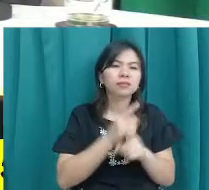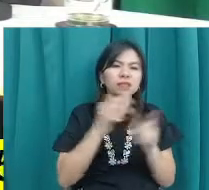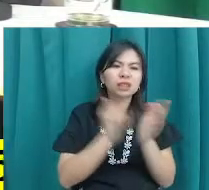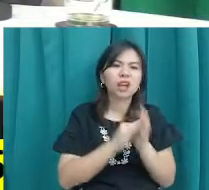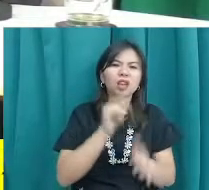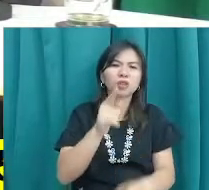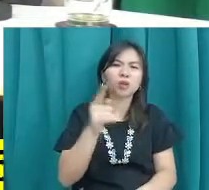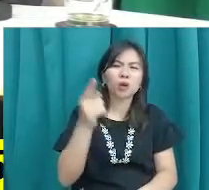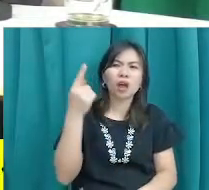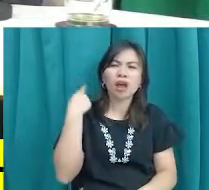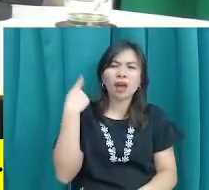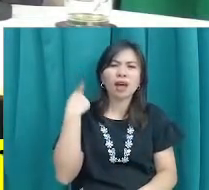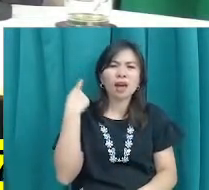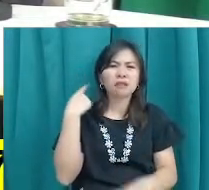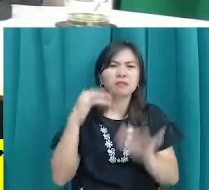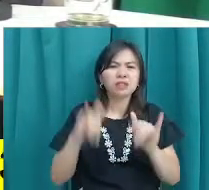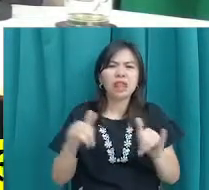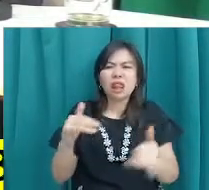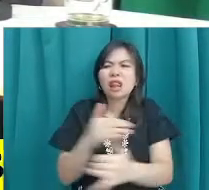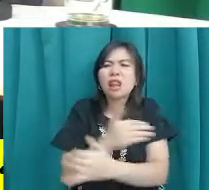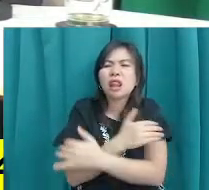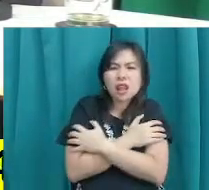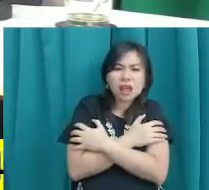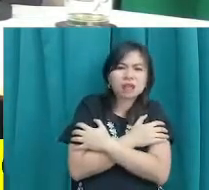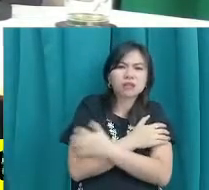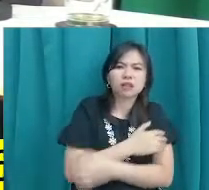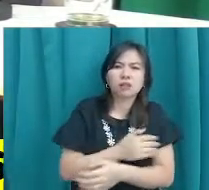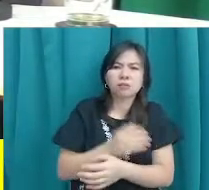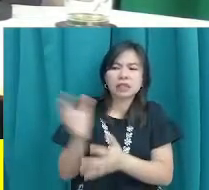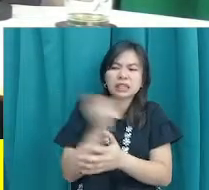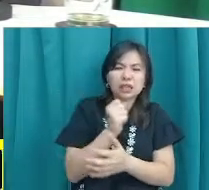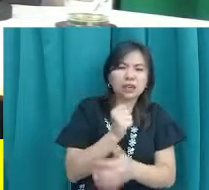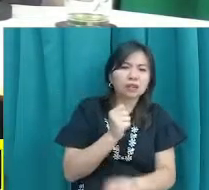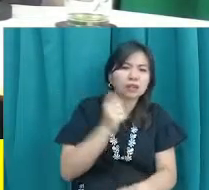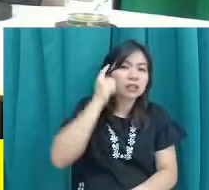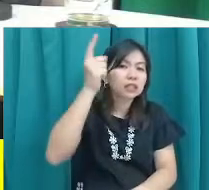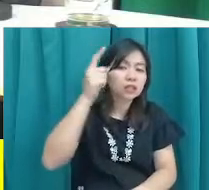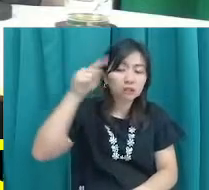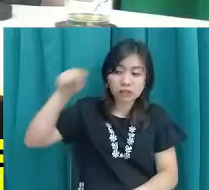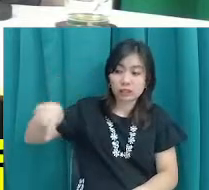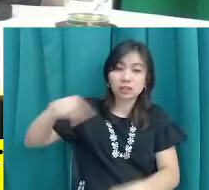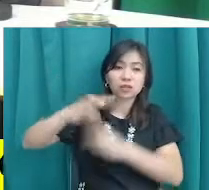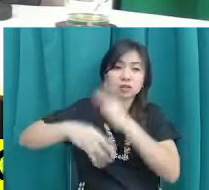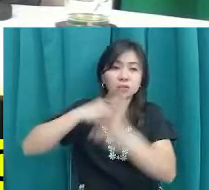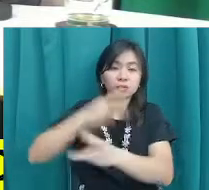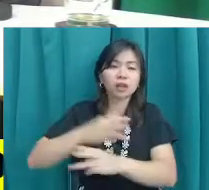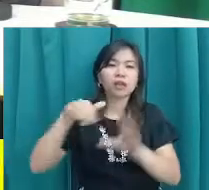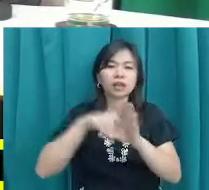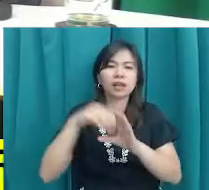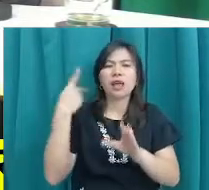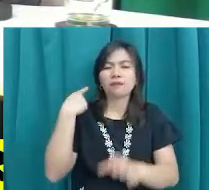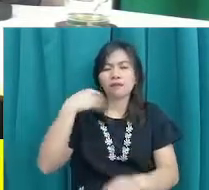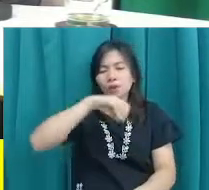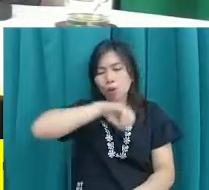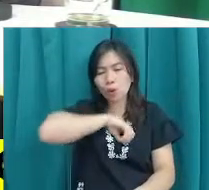na niyayakap na ideology ng mundo pagdating sa pag-aasawa, pagdating sa